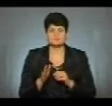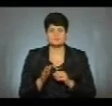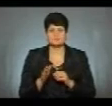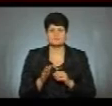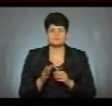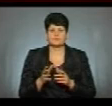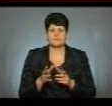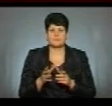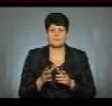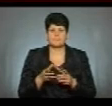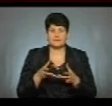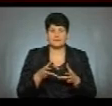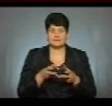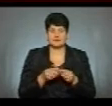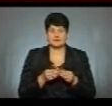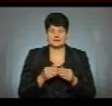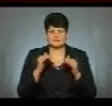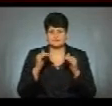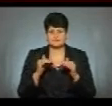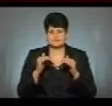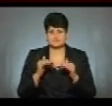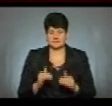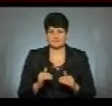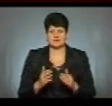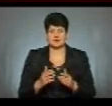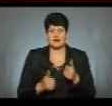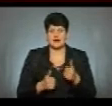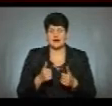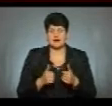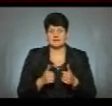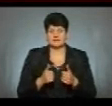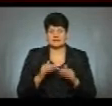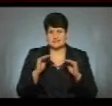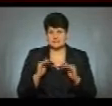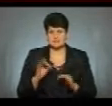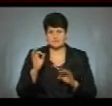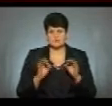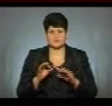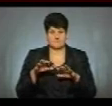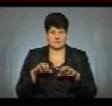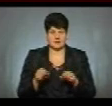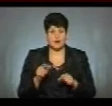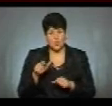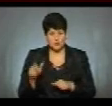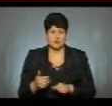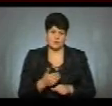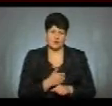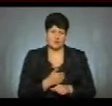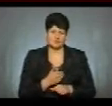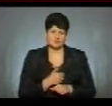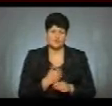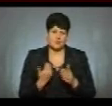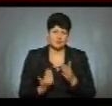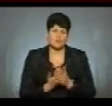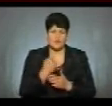спричинювати просідання рейтингу чинної влади. Але, знову ж таки, люди от хочуть